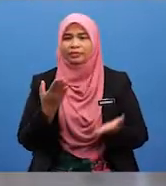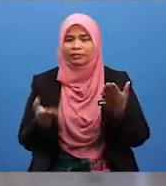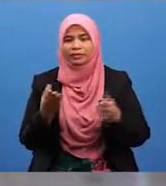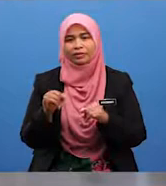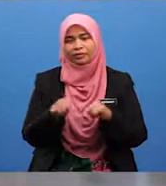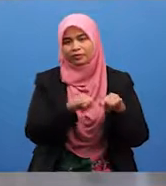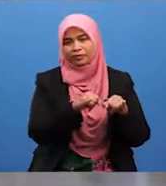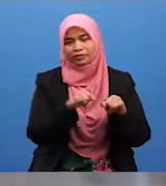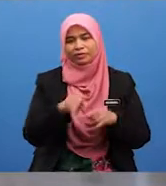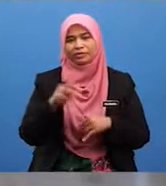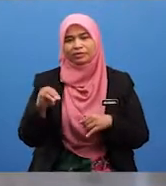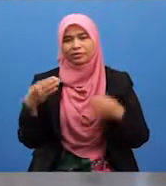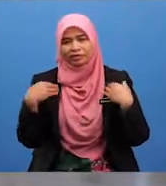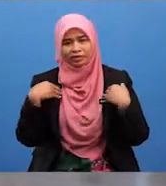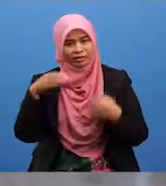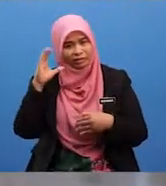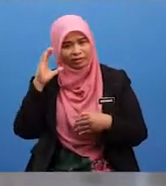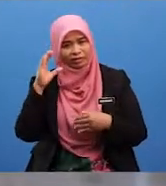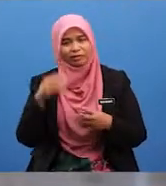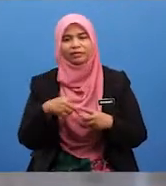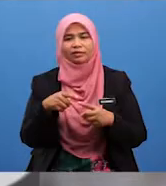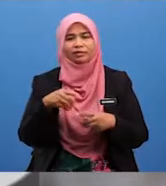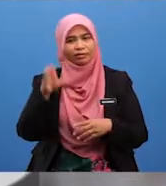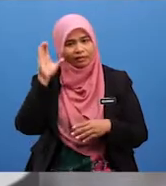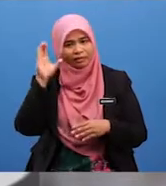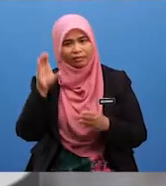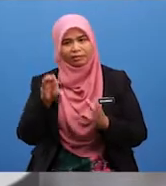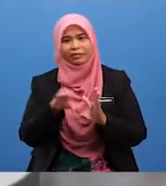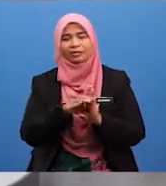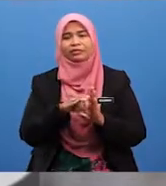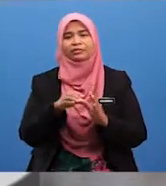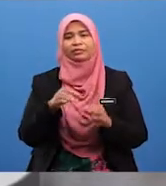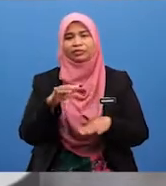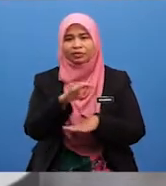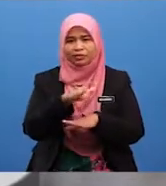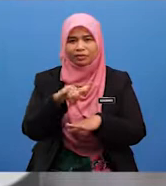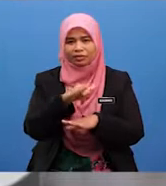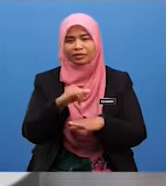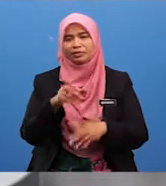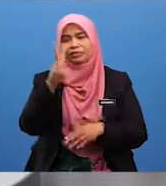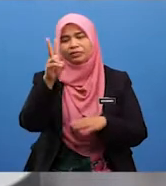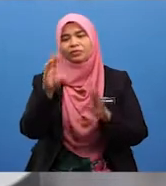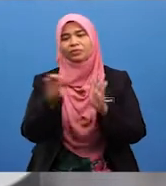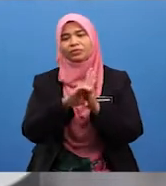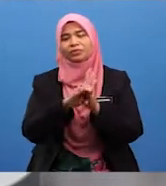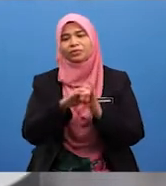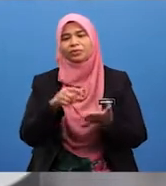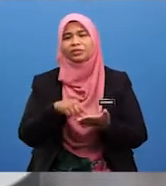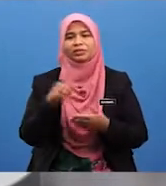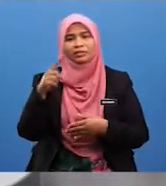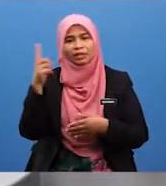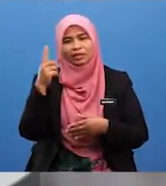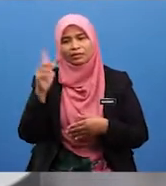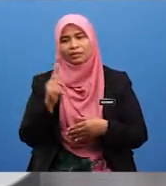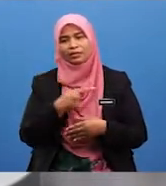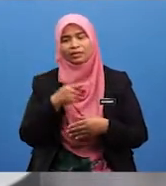pernah mendengar gambaran indahnya syurga. Dua contoh ini pernah kita dengar,